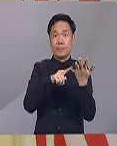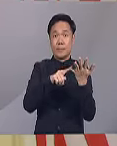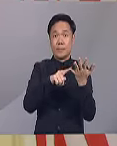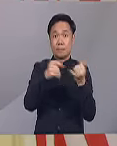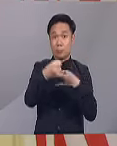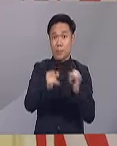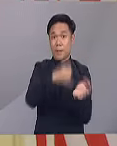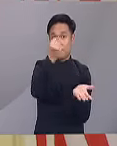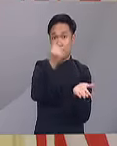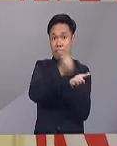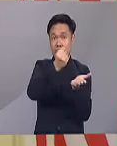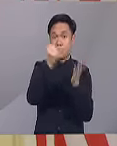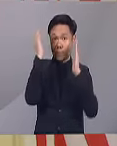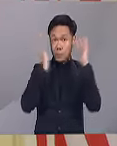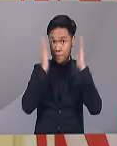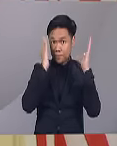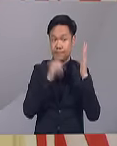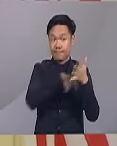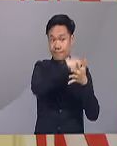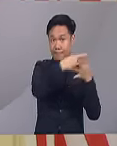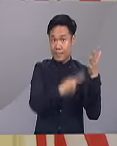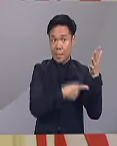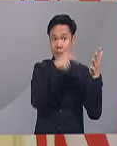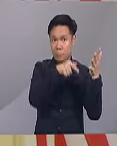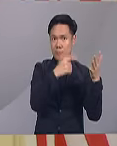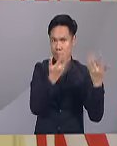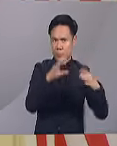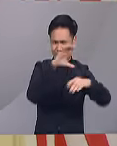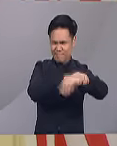Immigration Malaysia, mereka telah berjaya menangkap